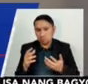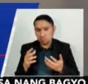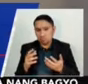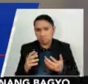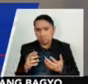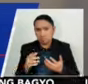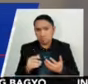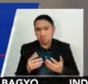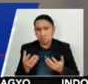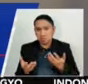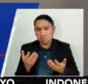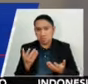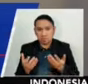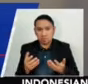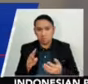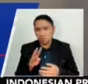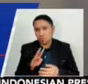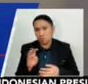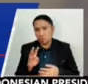of